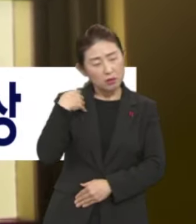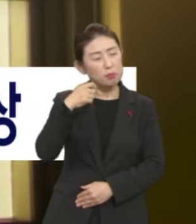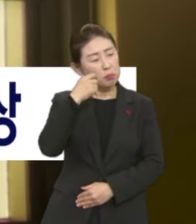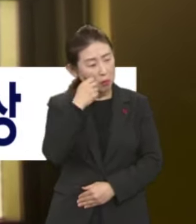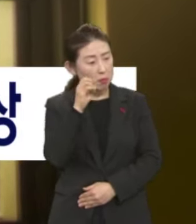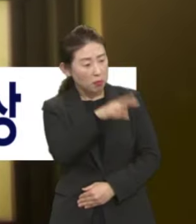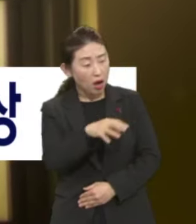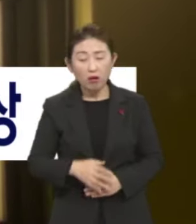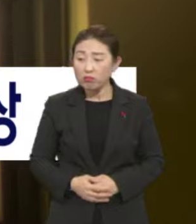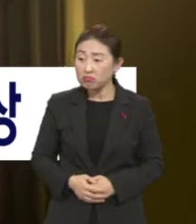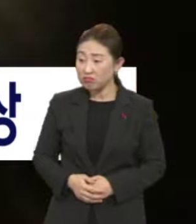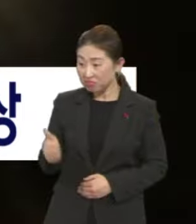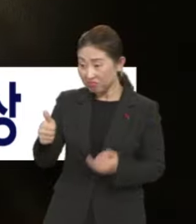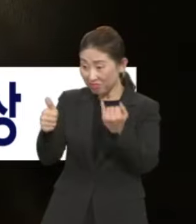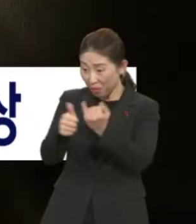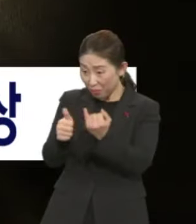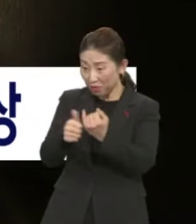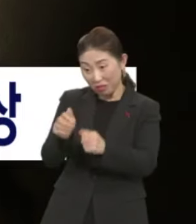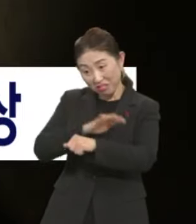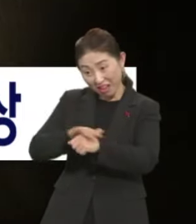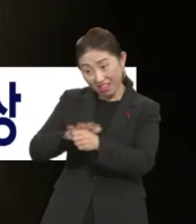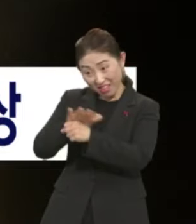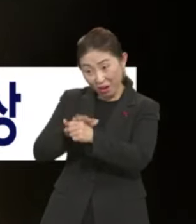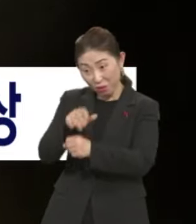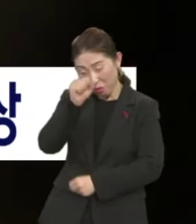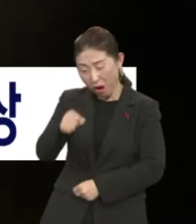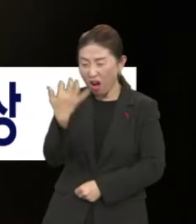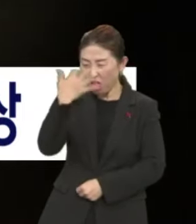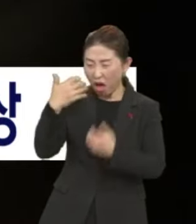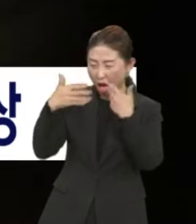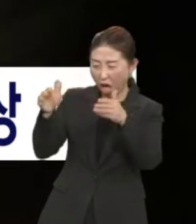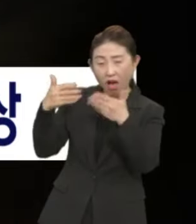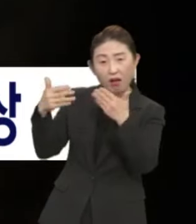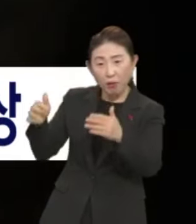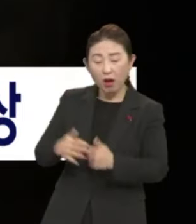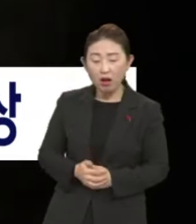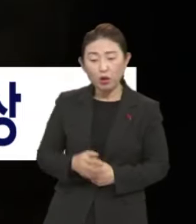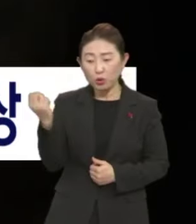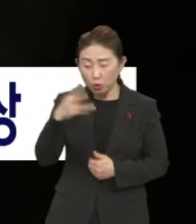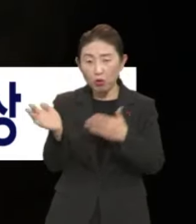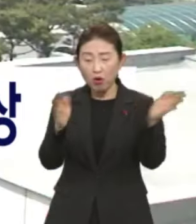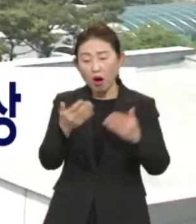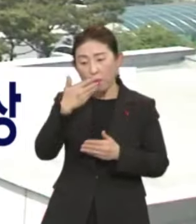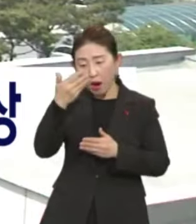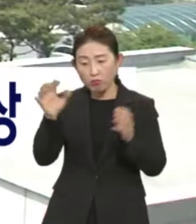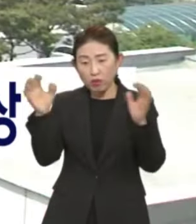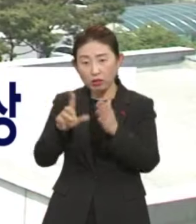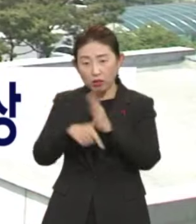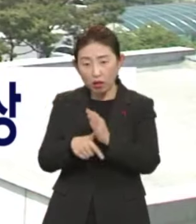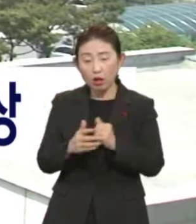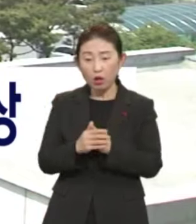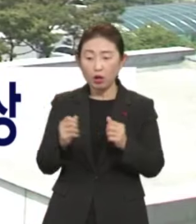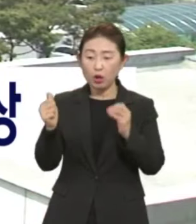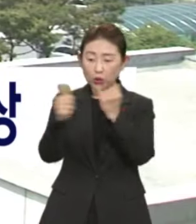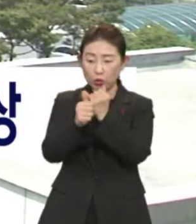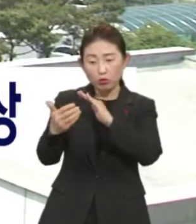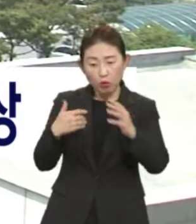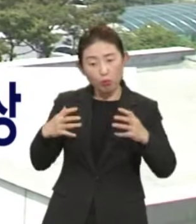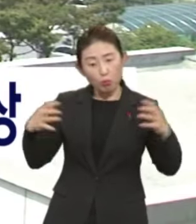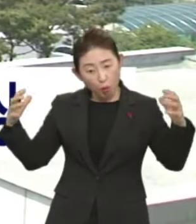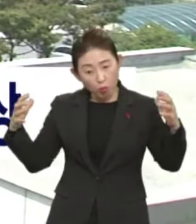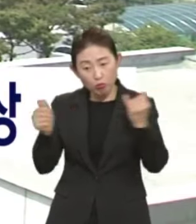말하자 남편이랑 그렇게 사이가 좋냐며 성희롱 발언을 하고 회식 자리에서 결혼 전으로 몸무개 차이가 얼마냐